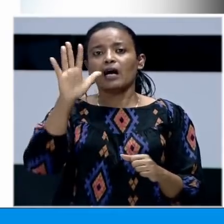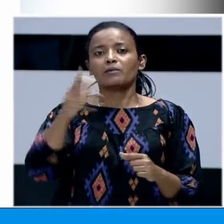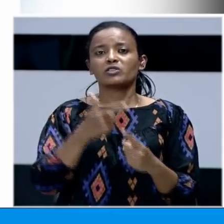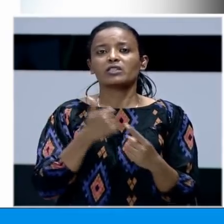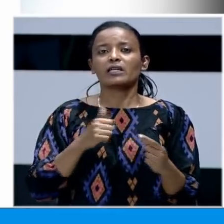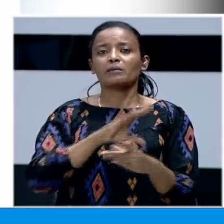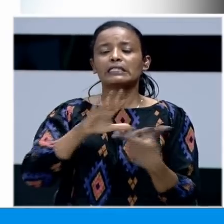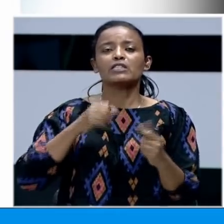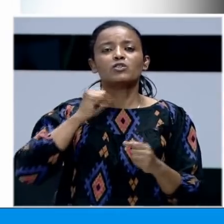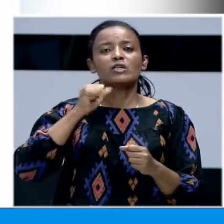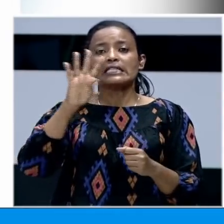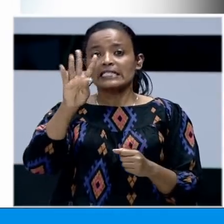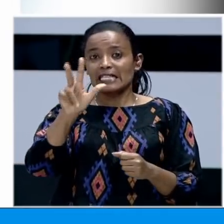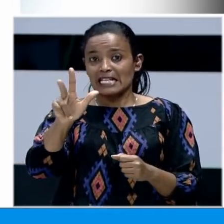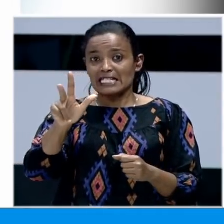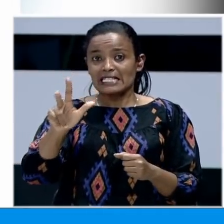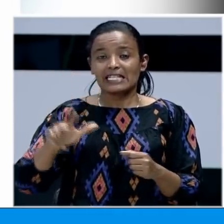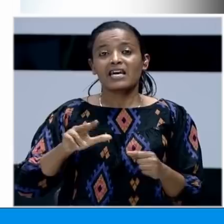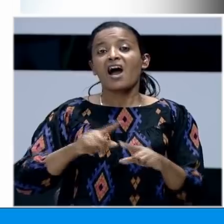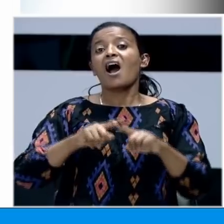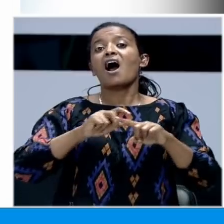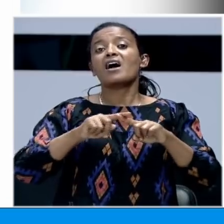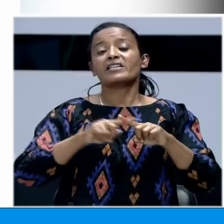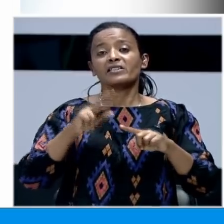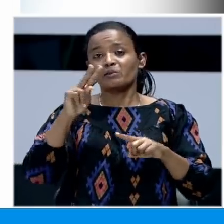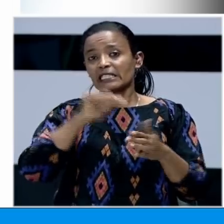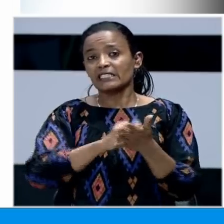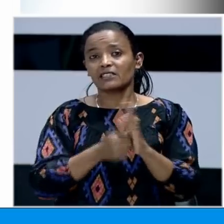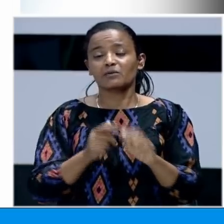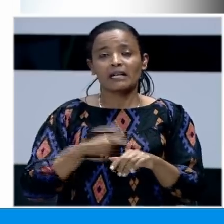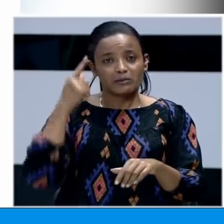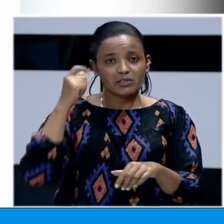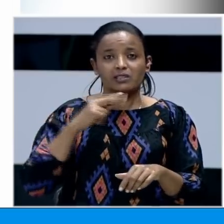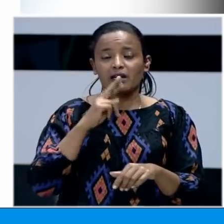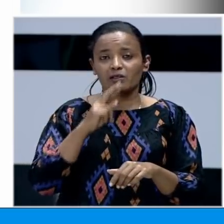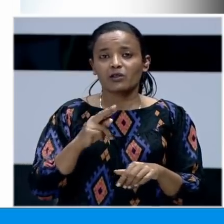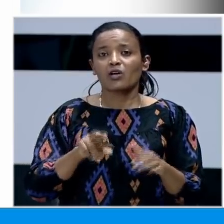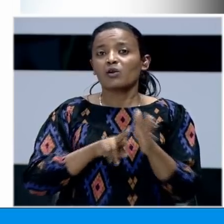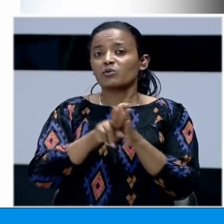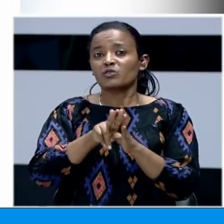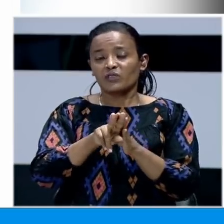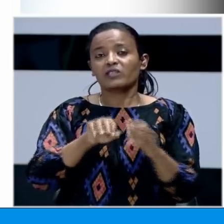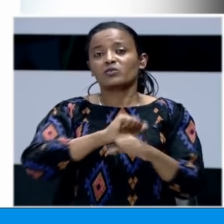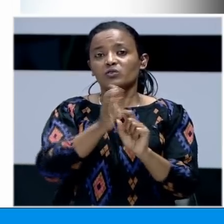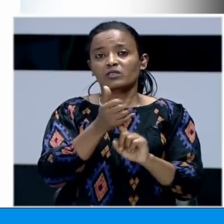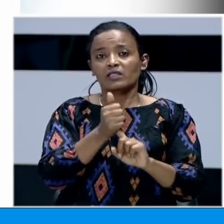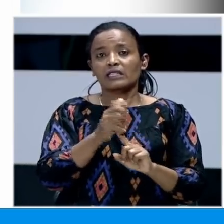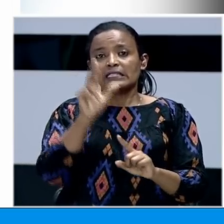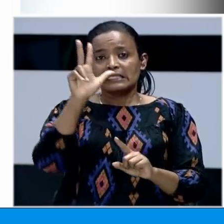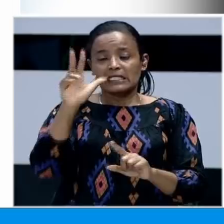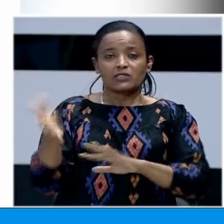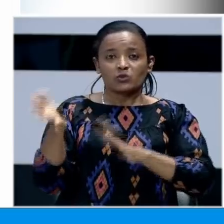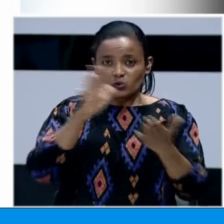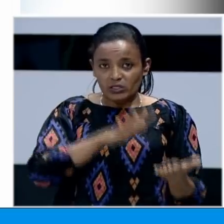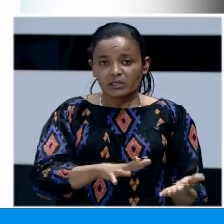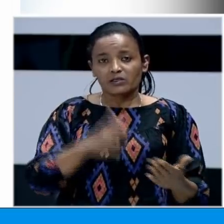كاب كل الأوروميا سلست كاب كل الهرر. إتهم كل تدم كاب تجريم. مس فيروس كورونا زت تحز سلست وجنات مو